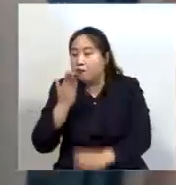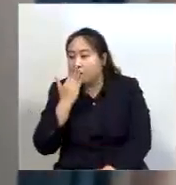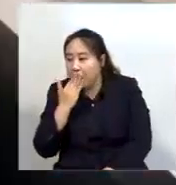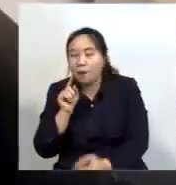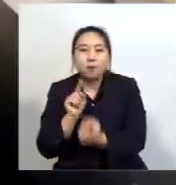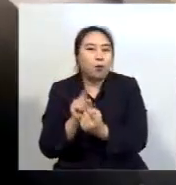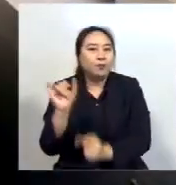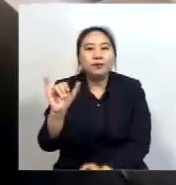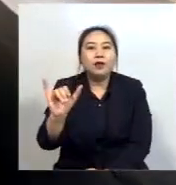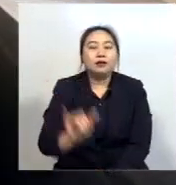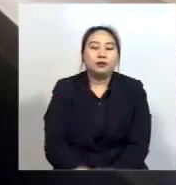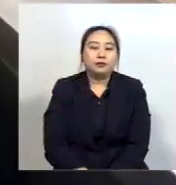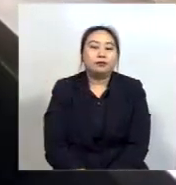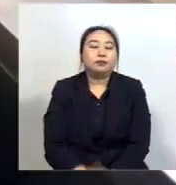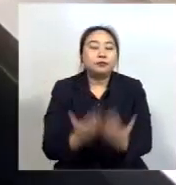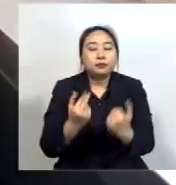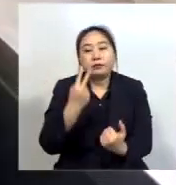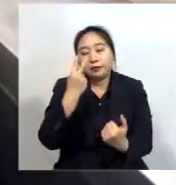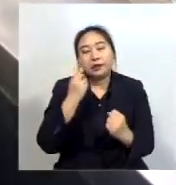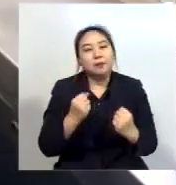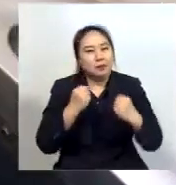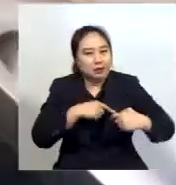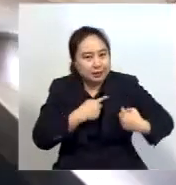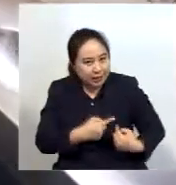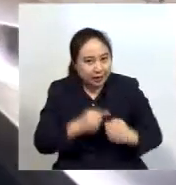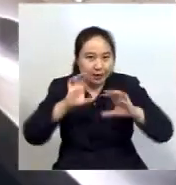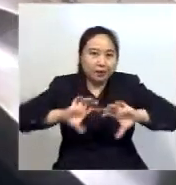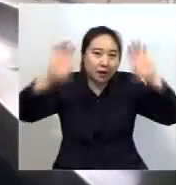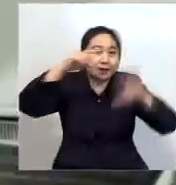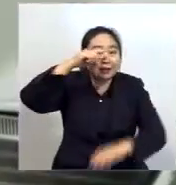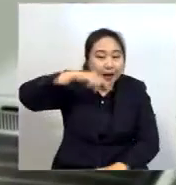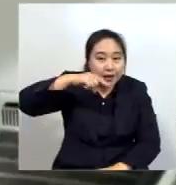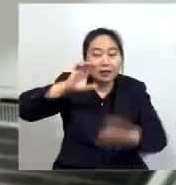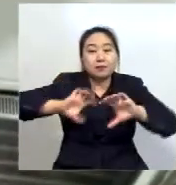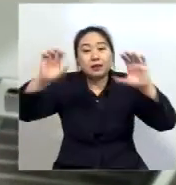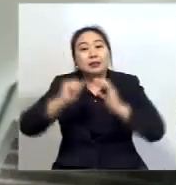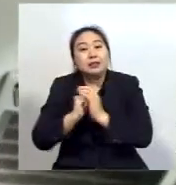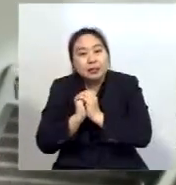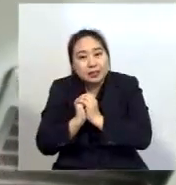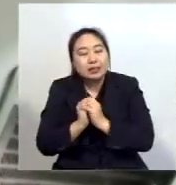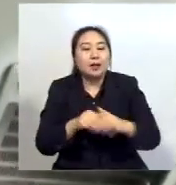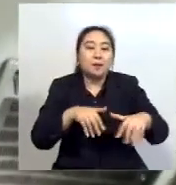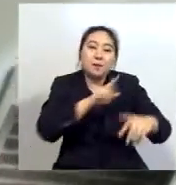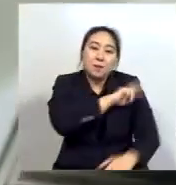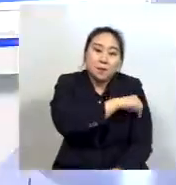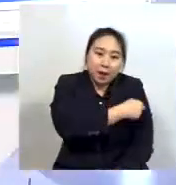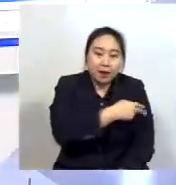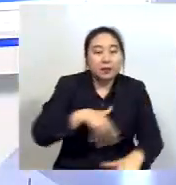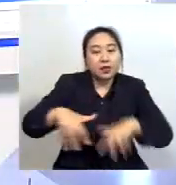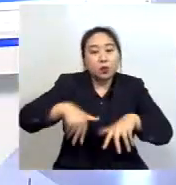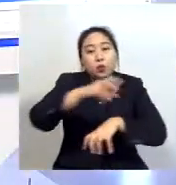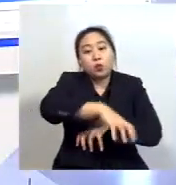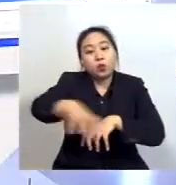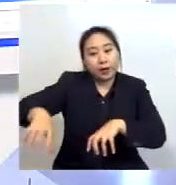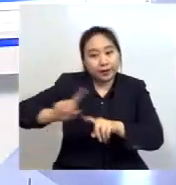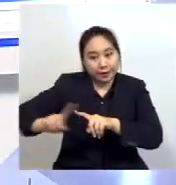แน่นอนเราเห็นเรื่องของกำลังใจและความร่วมมือระหว่างรัฐบาลไทยรัฐบาลจีนรวมถึงกำลังใจจากทีมแพทย์และประชาชนรวมถึงหน่วยงานต่างๆน